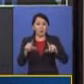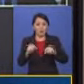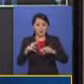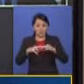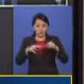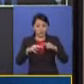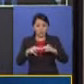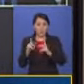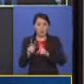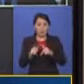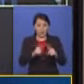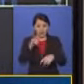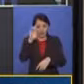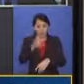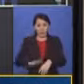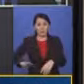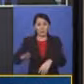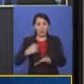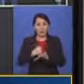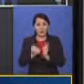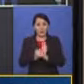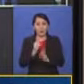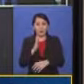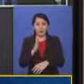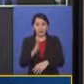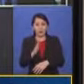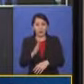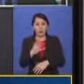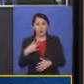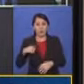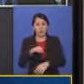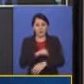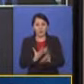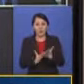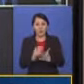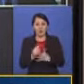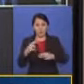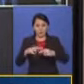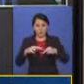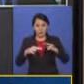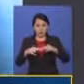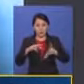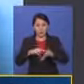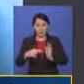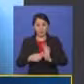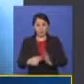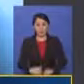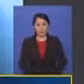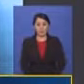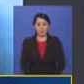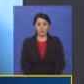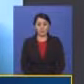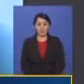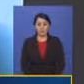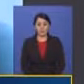екенін жеткізді. Егер мемлекет тарапынан рұқсат берілсе, іскержан барлық шығындарды өз қалтасынан шығаруды жоспарлап отыр.